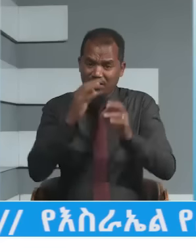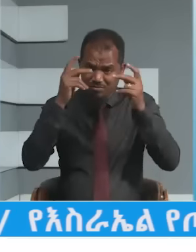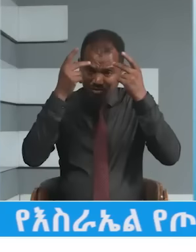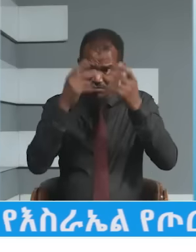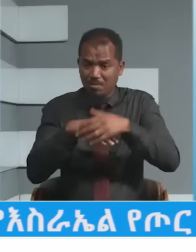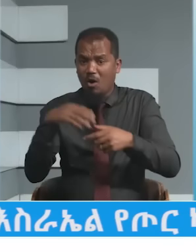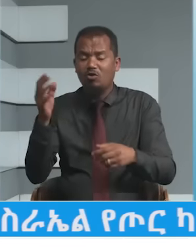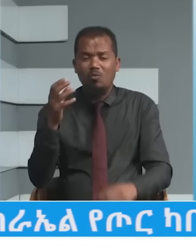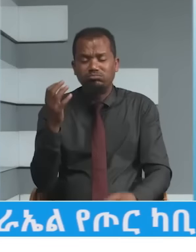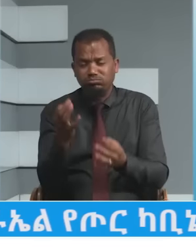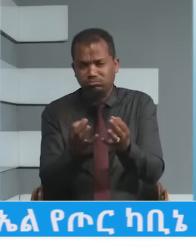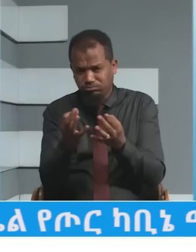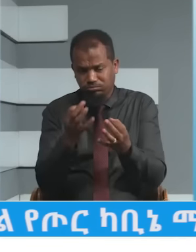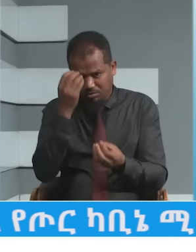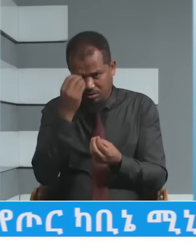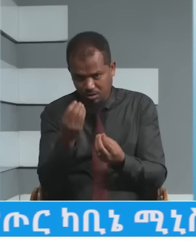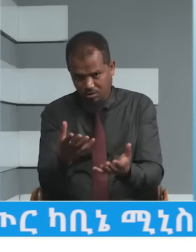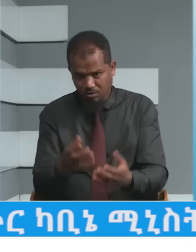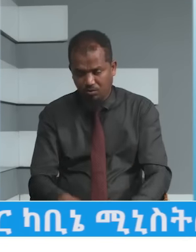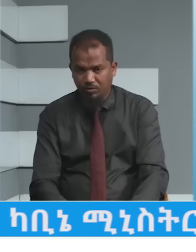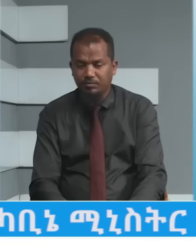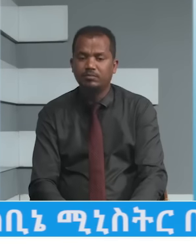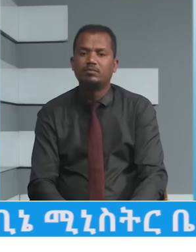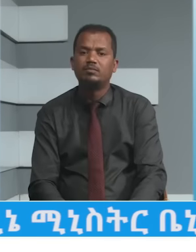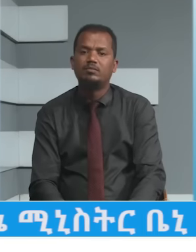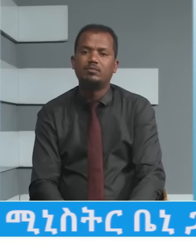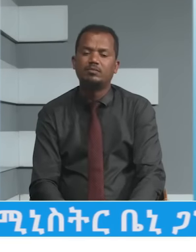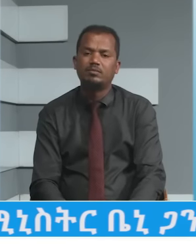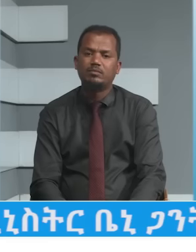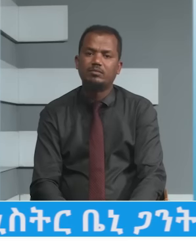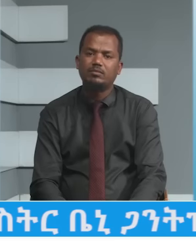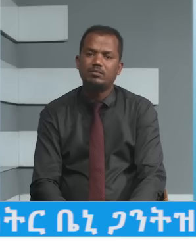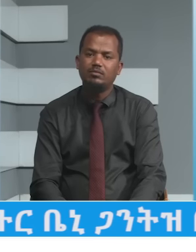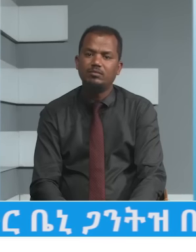የፍትህ ሚኒስተር ባወጣው መግለጫ አስታውቋል።